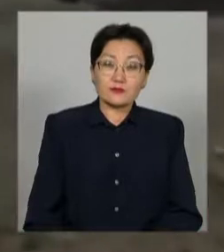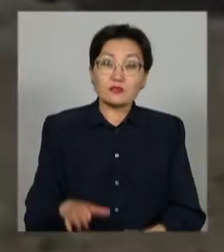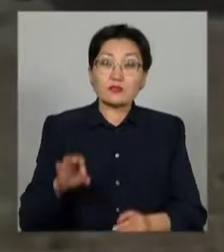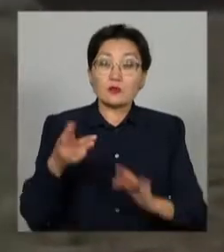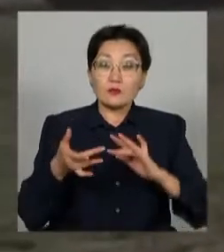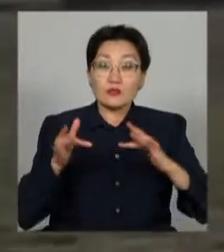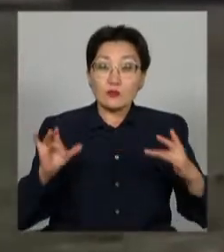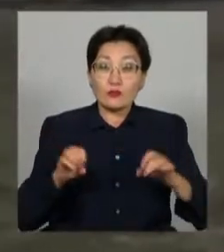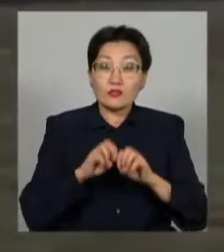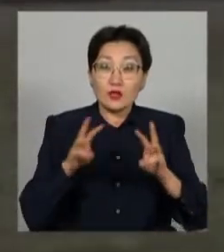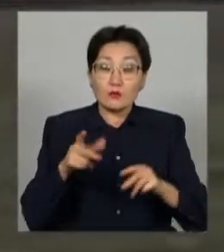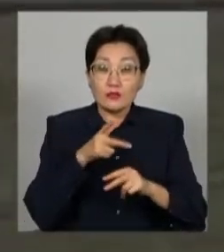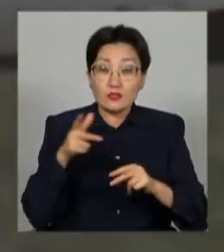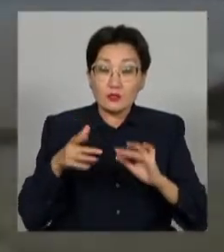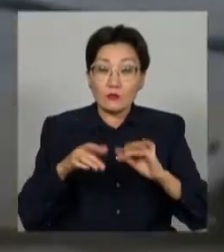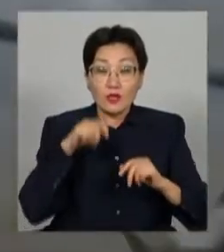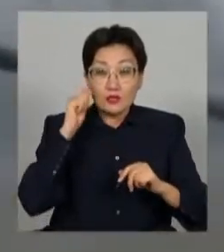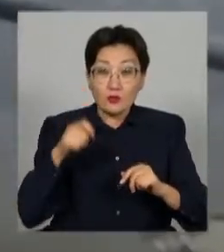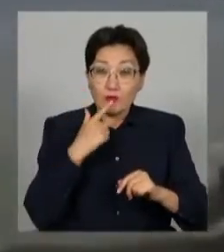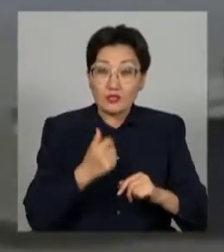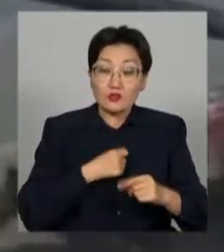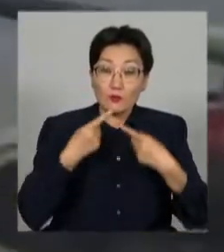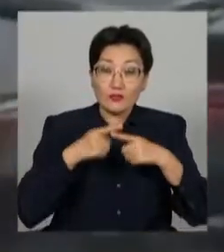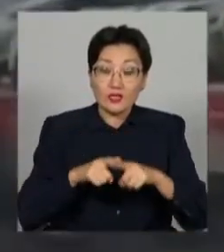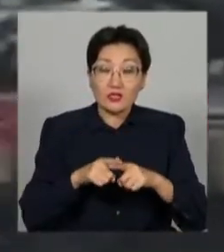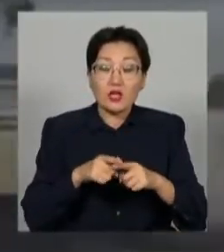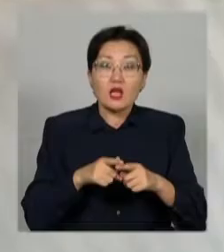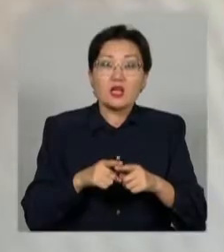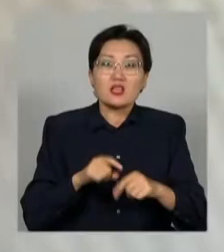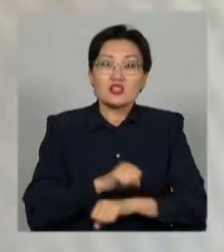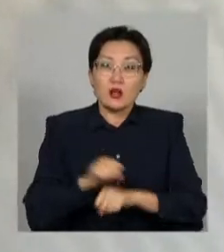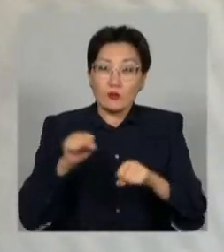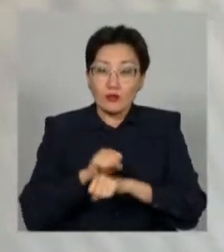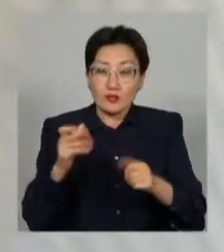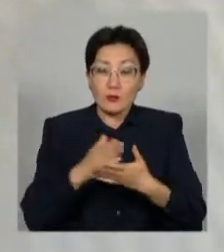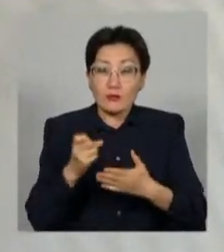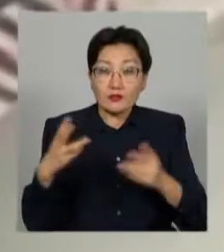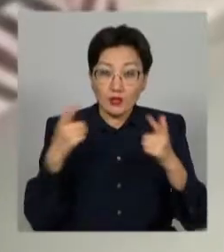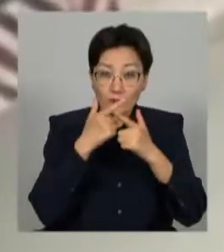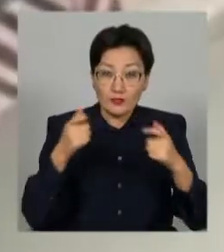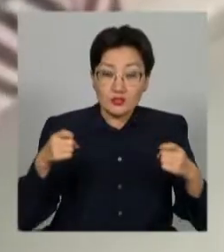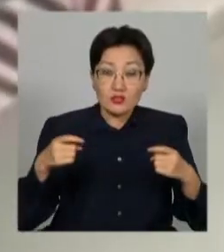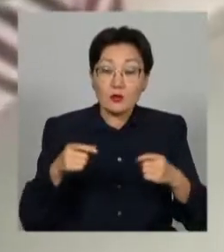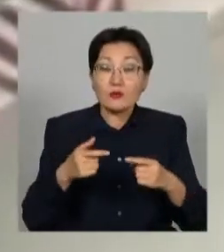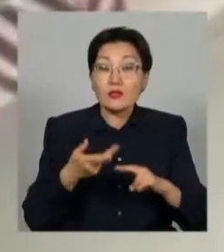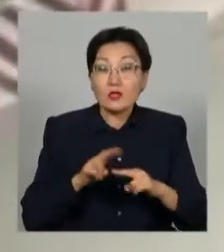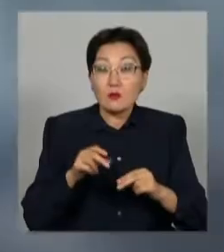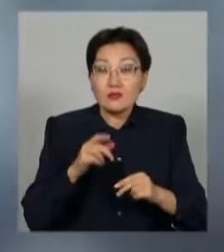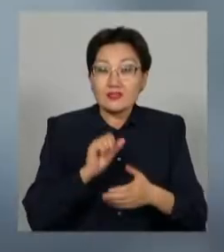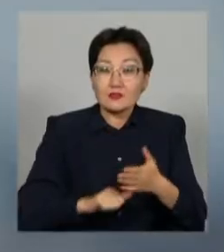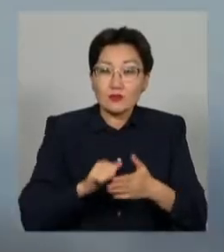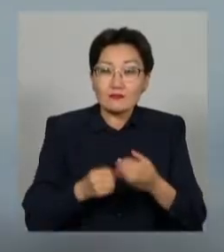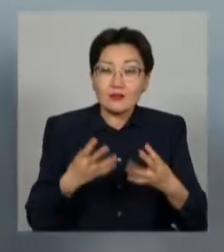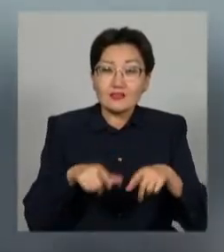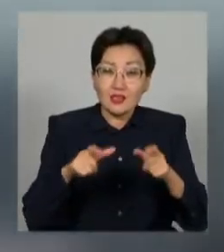Әлеуметтік желіде тараған бұл видеода Украинада әскери техника мен снарядтар жарылып жатыр. Бірқатар ақпарат құралдарының мәлімдеуінше салдарынан